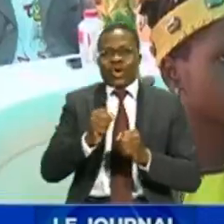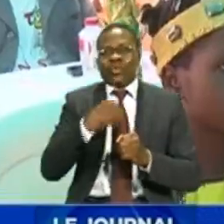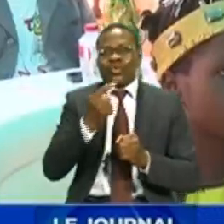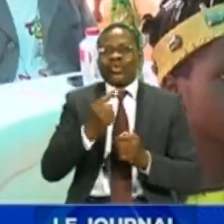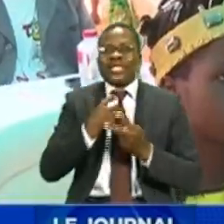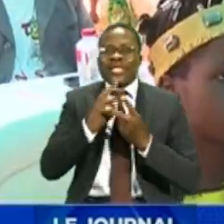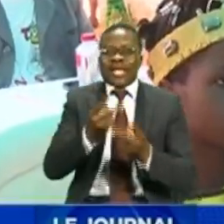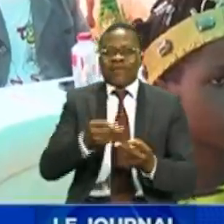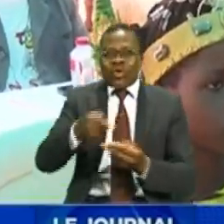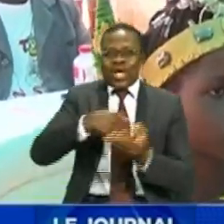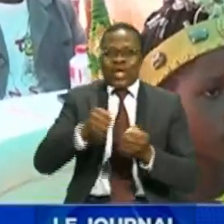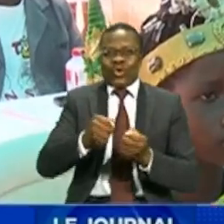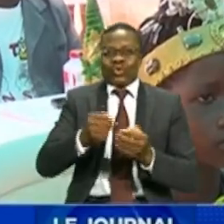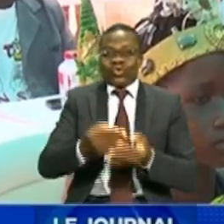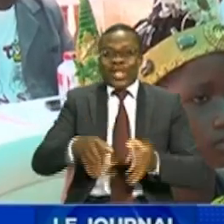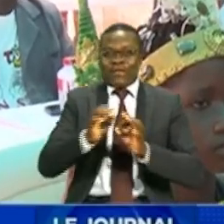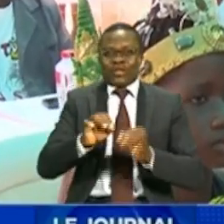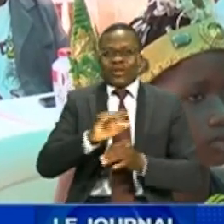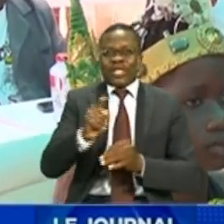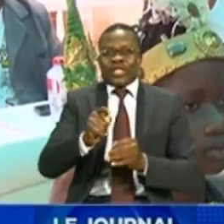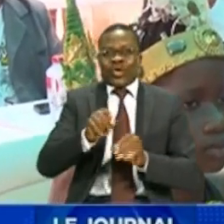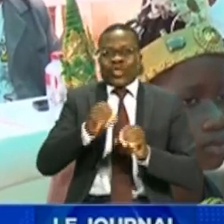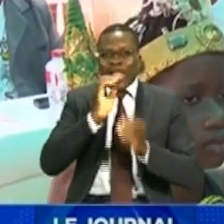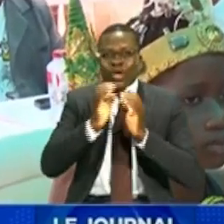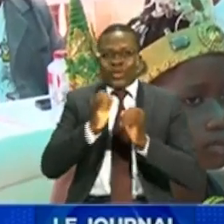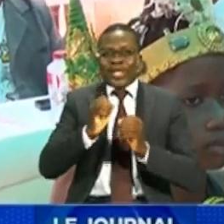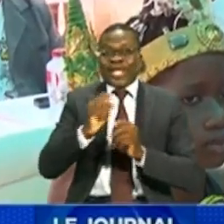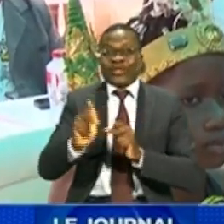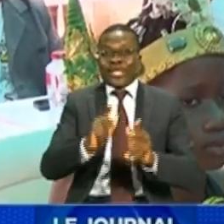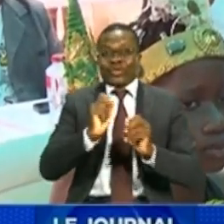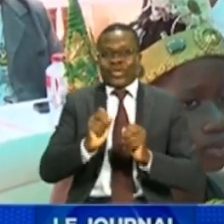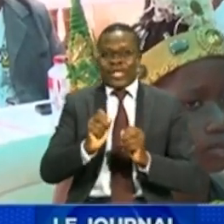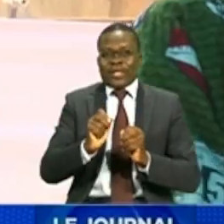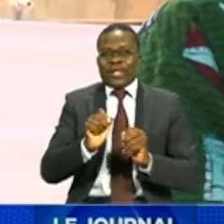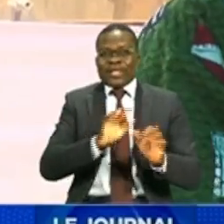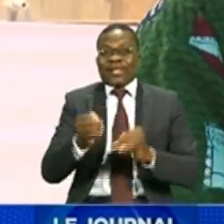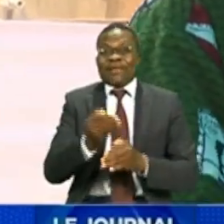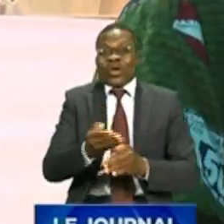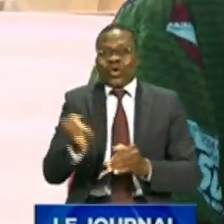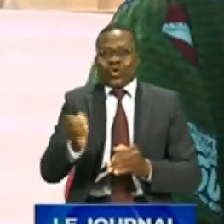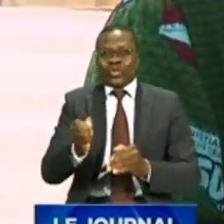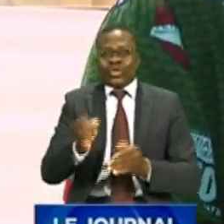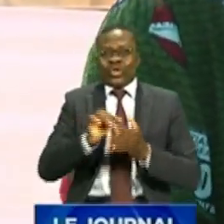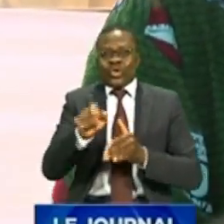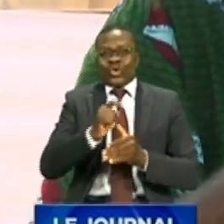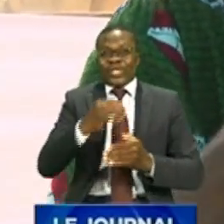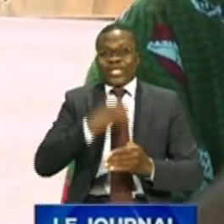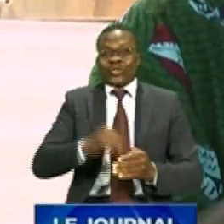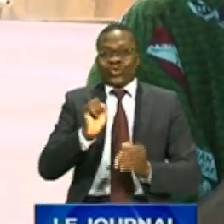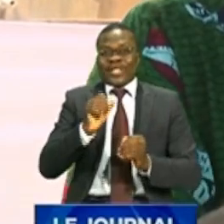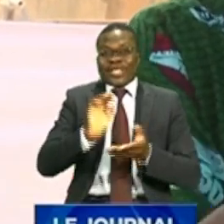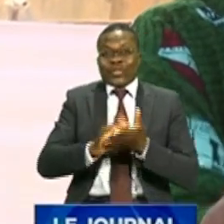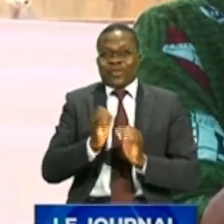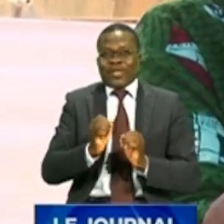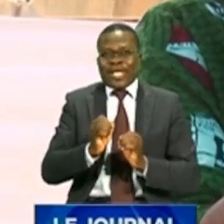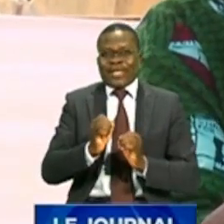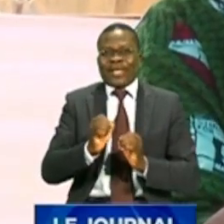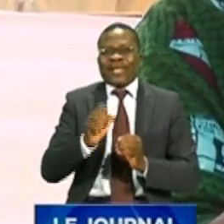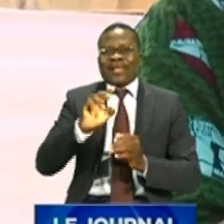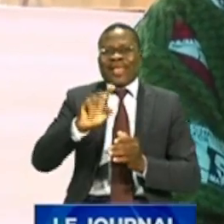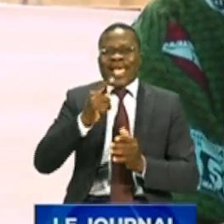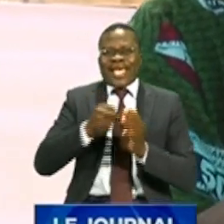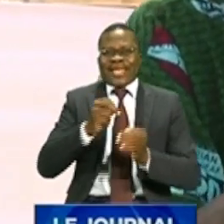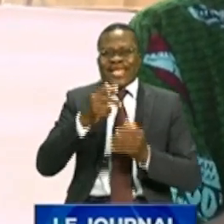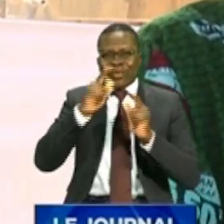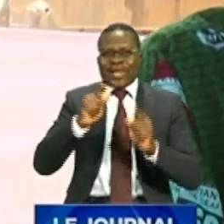la voix autour de la valorisation de la communication gestuelle. Des faits et gestes que ceux-ci souhaitent qu'ils deviennent la énième